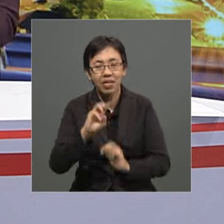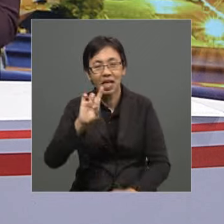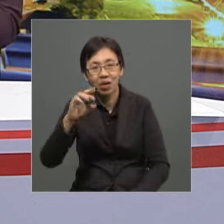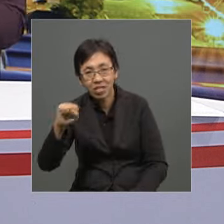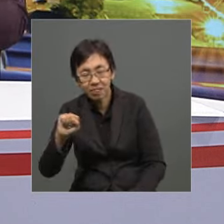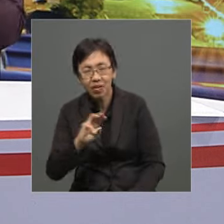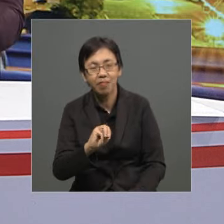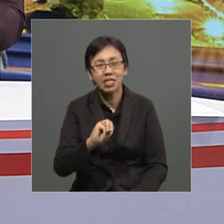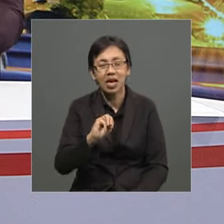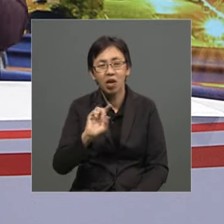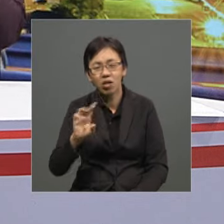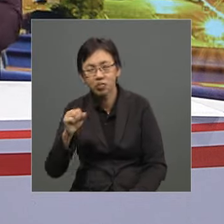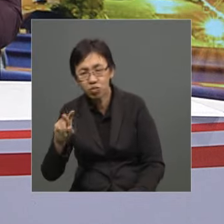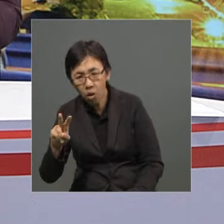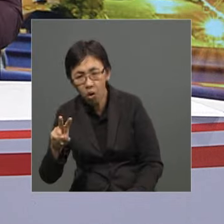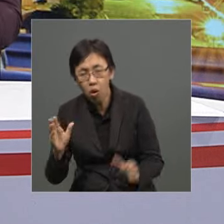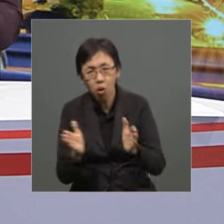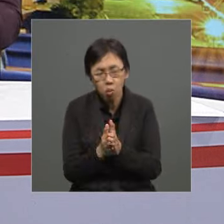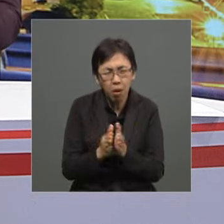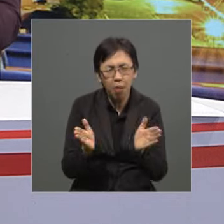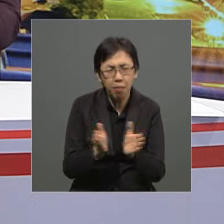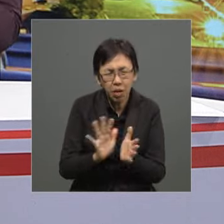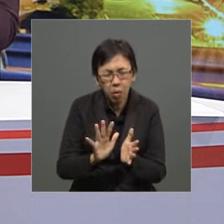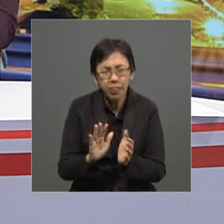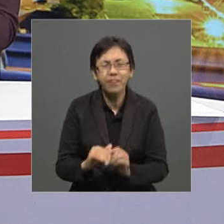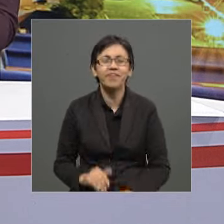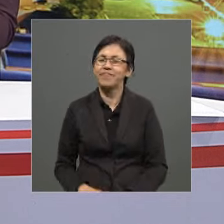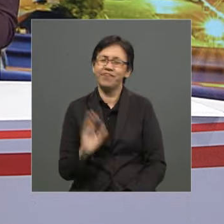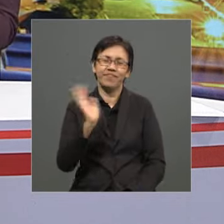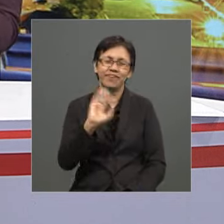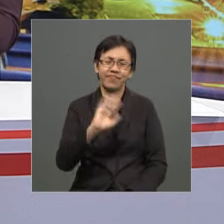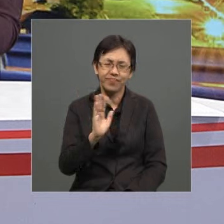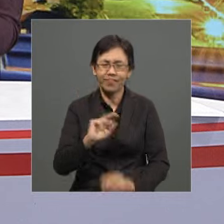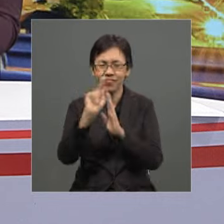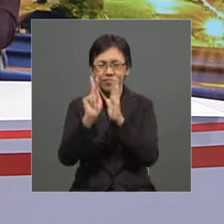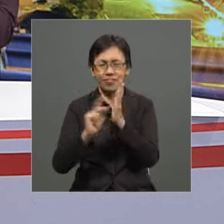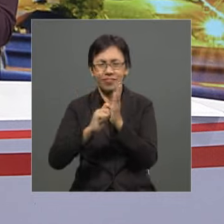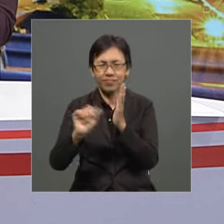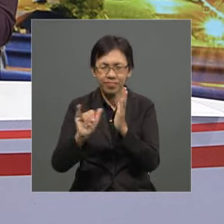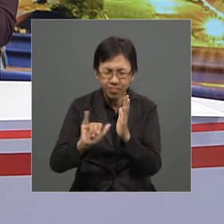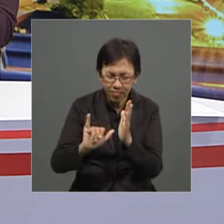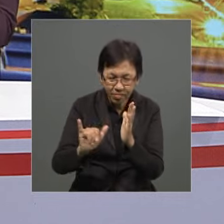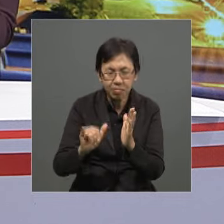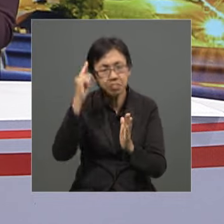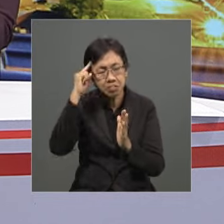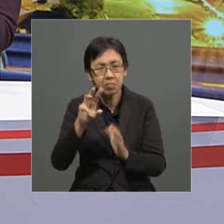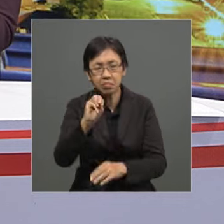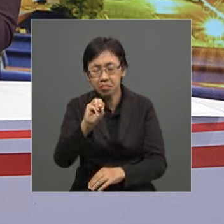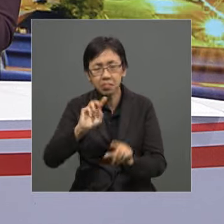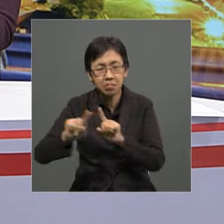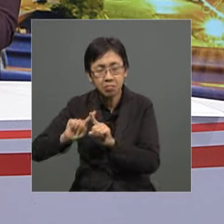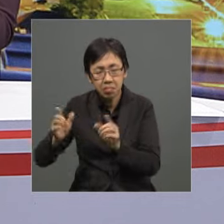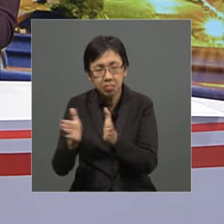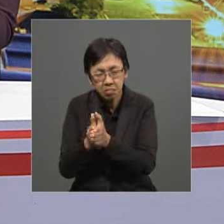112ที่อาจารย์ชูศักดิ์บอกว่าณตอนเนี้ยยังไม่ได้ไปถึงขั้นตอนการยกร่างเลยท่านจะมองว่ารวมมาตราไหนไม่รวมมาตราไหนเนี่ยเอาไว้ตอนยก